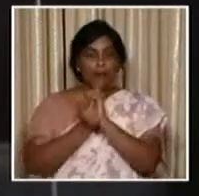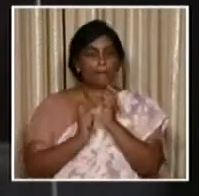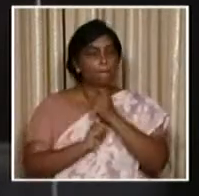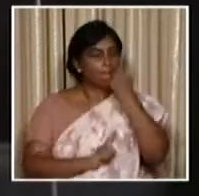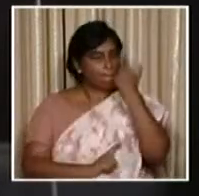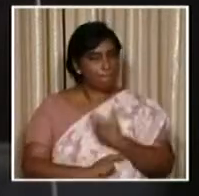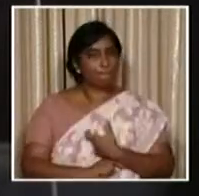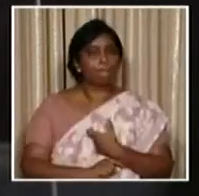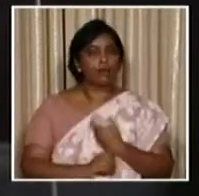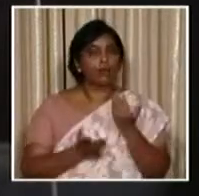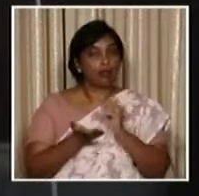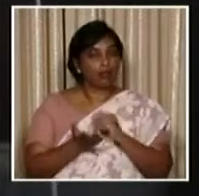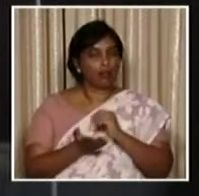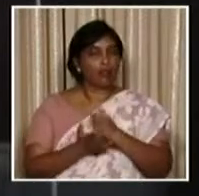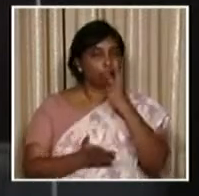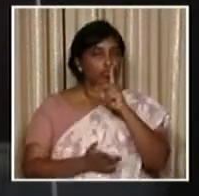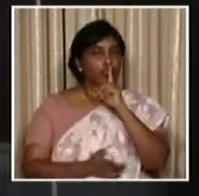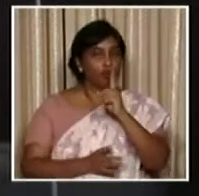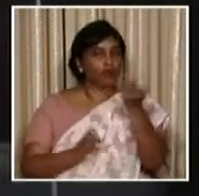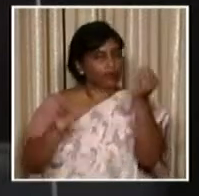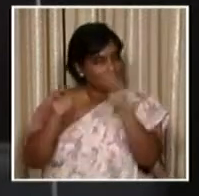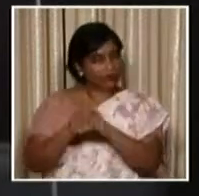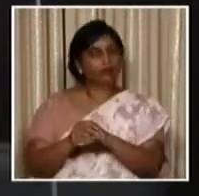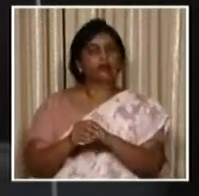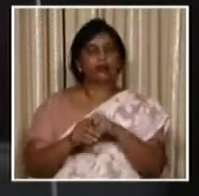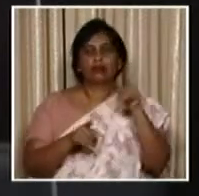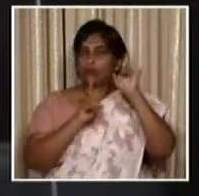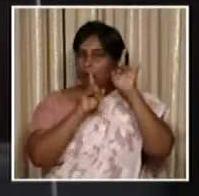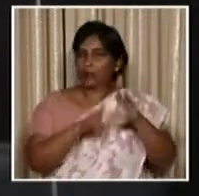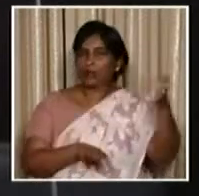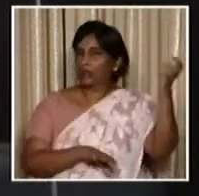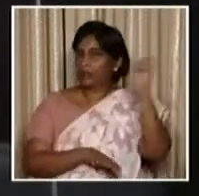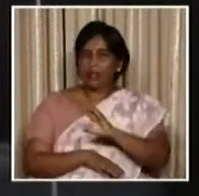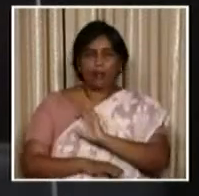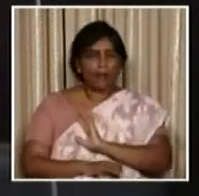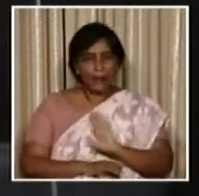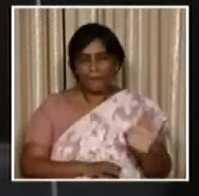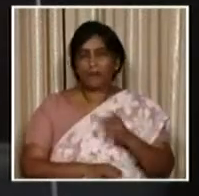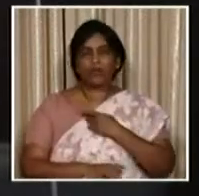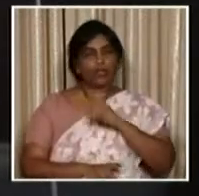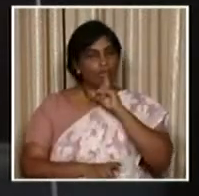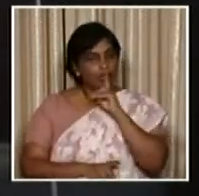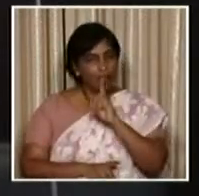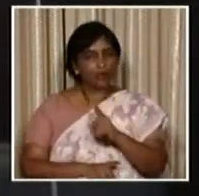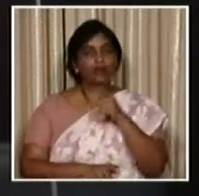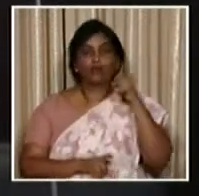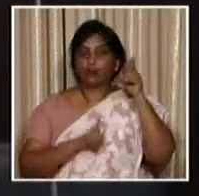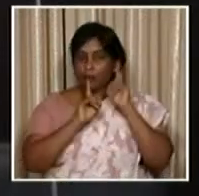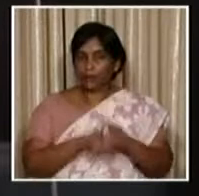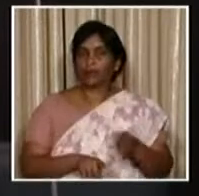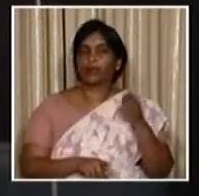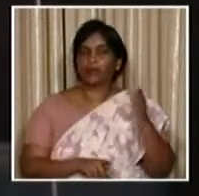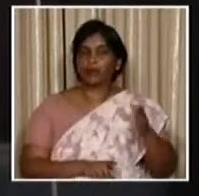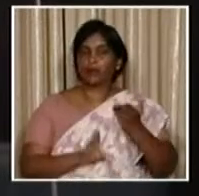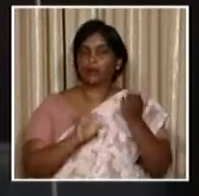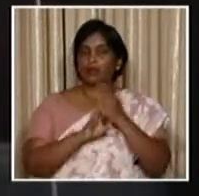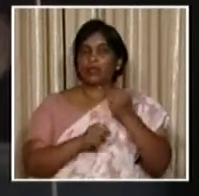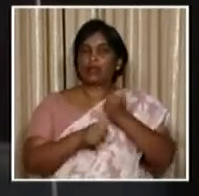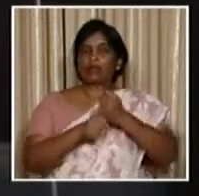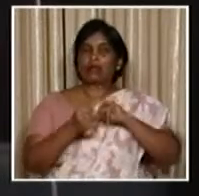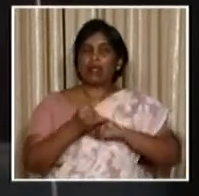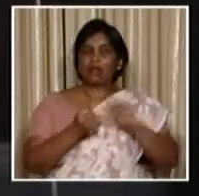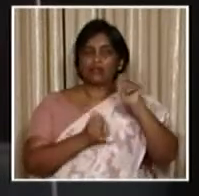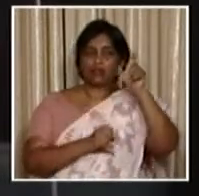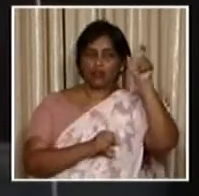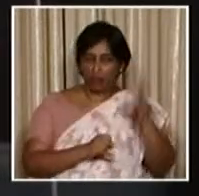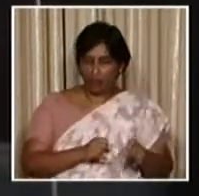පුද්ගලිකව දෙපාරක් කිව්වා ඔබතුමා ඉල්ලන්න මේ වගේ අපේක්ෂකයෝ මේ වගේ මිනිස්සු ගේන්න එපා මෙයා හිටපු ග්‍රාම සේවා